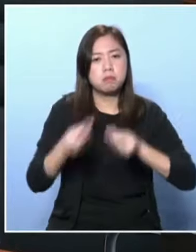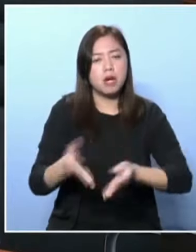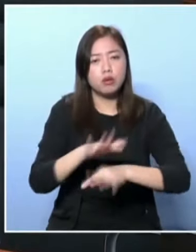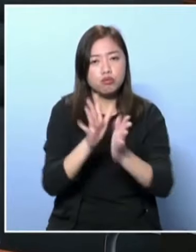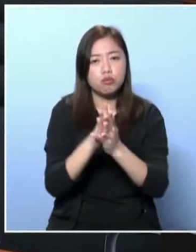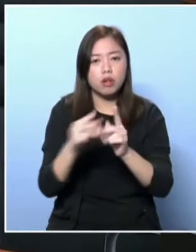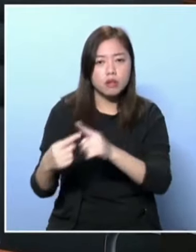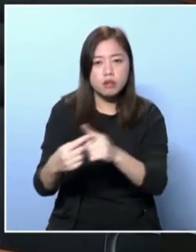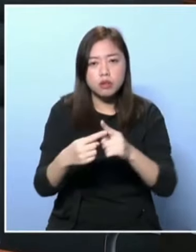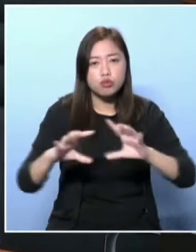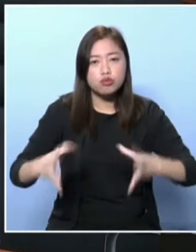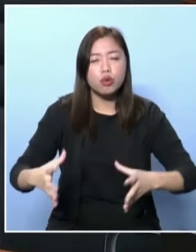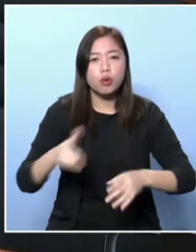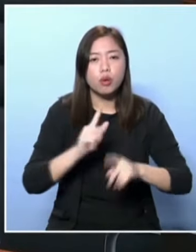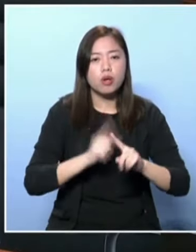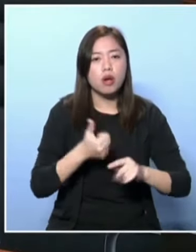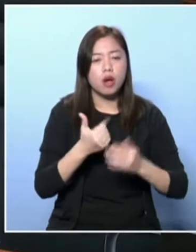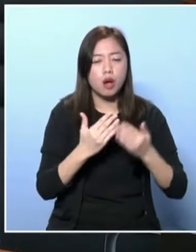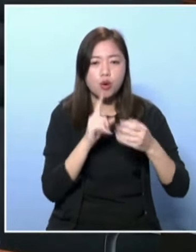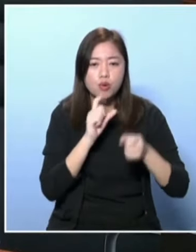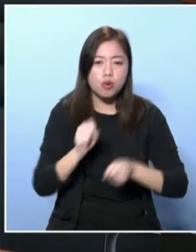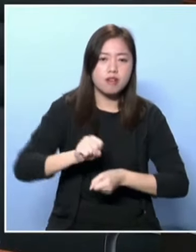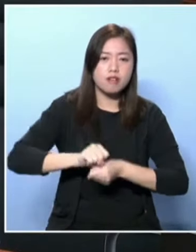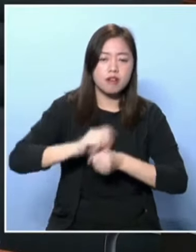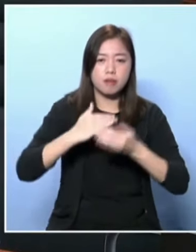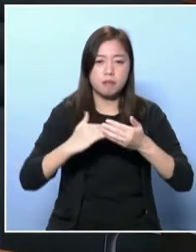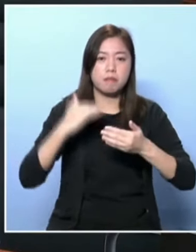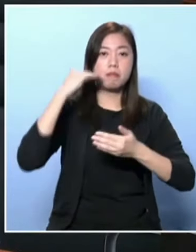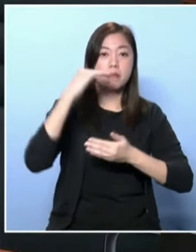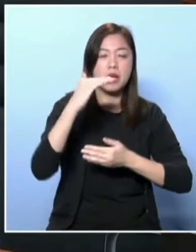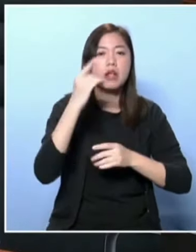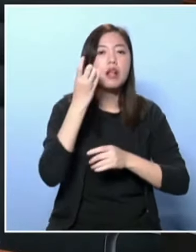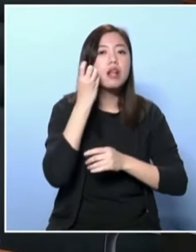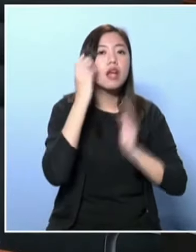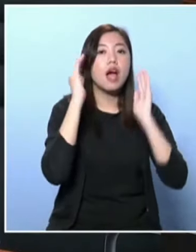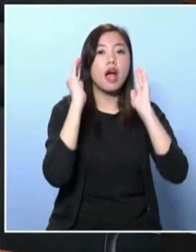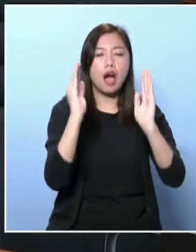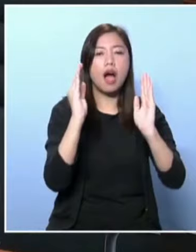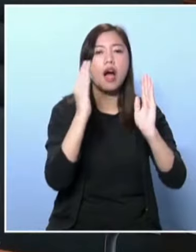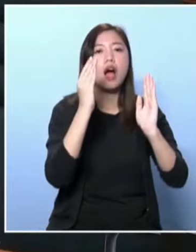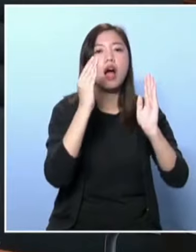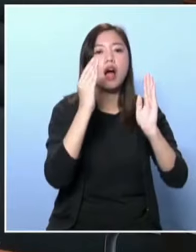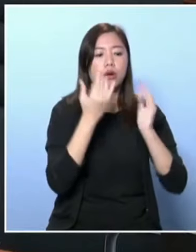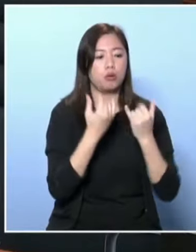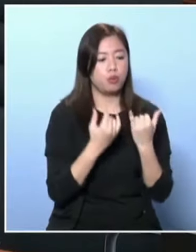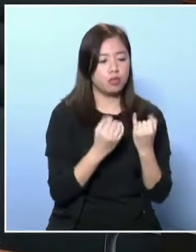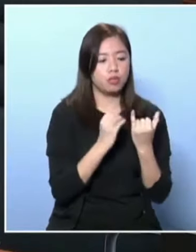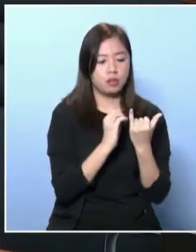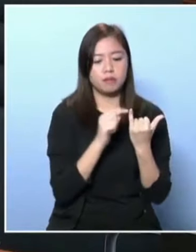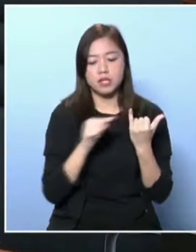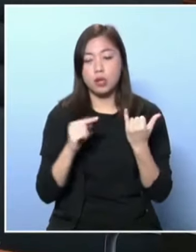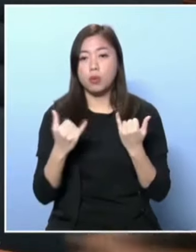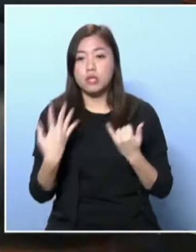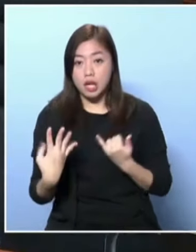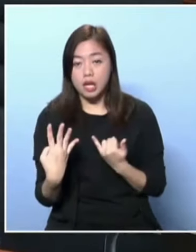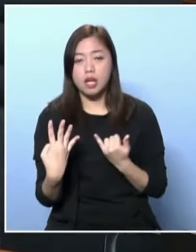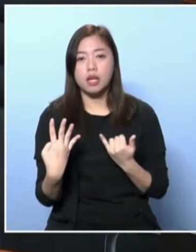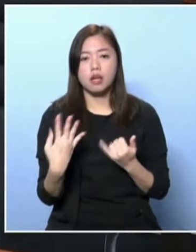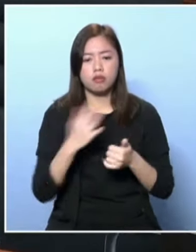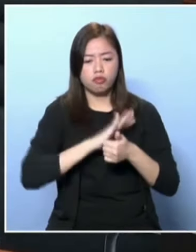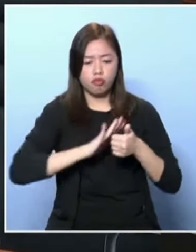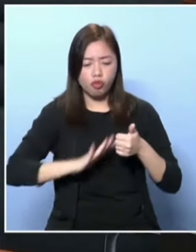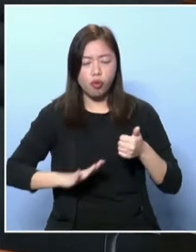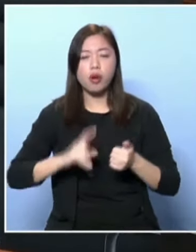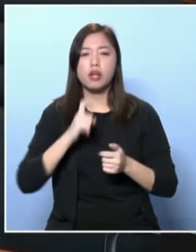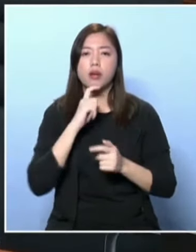益，亦都系纵使调高咗嗰个申请年龄，都对60到64岁嘅人士嘅影响